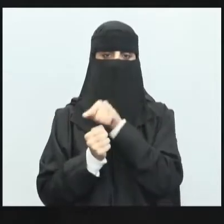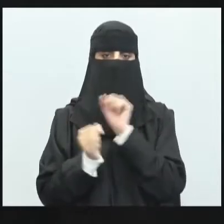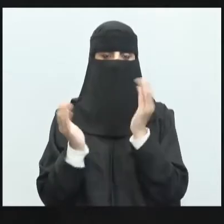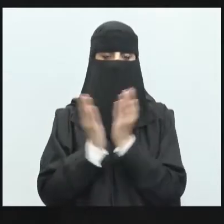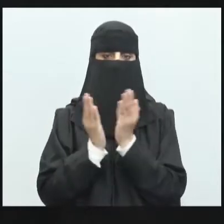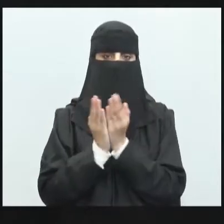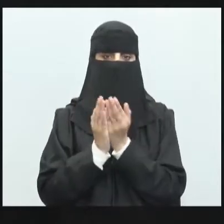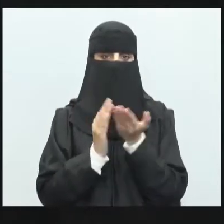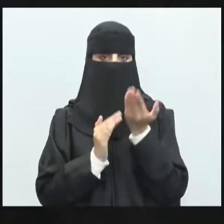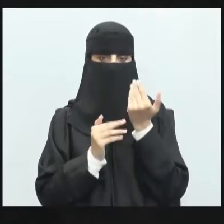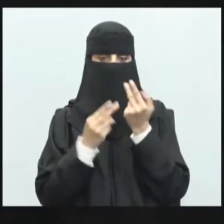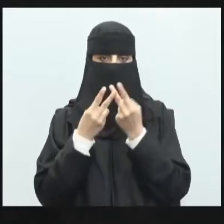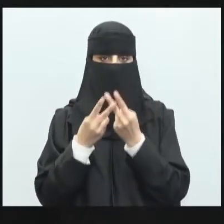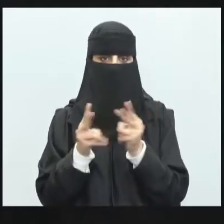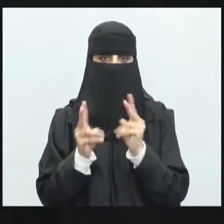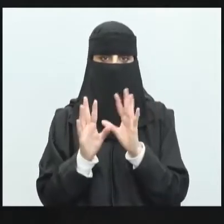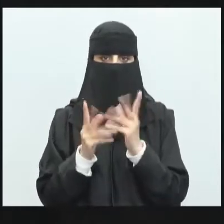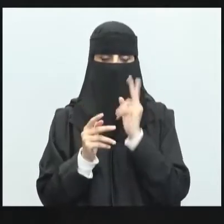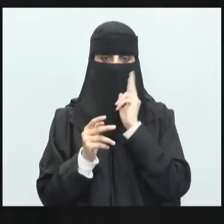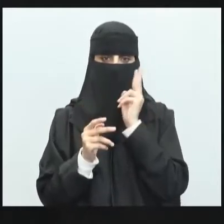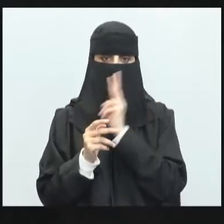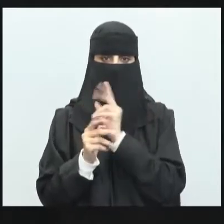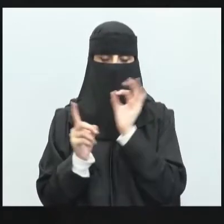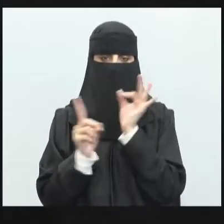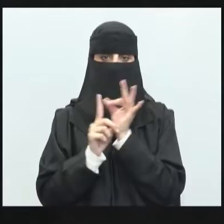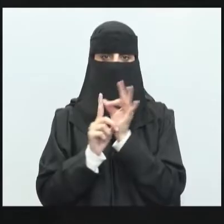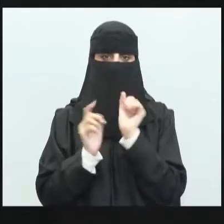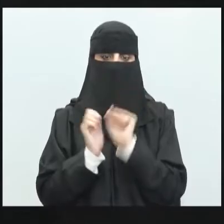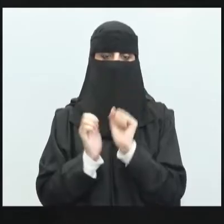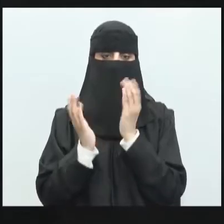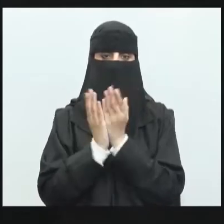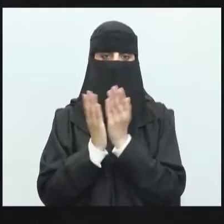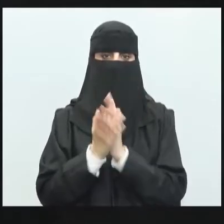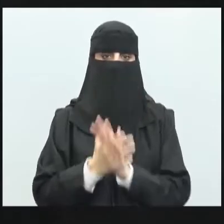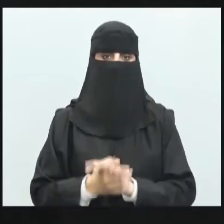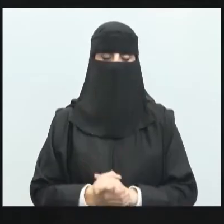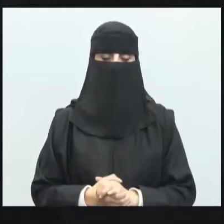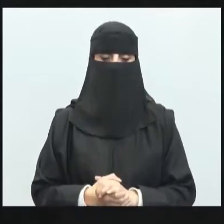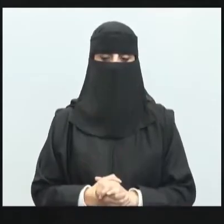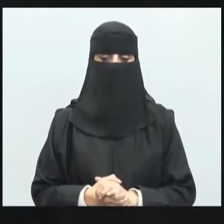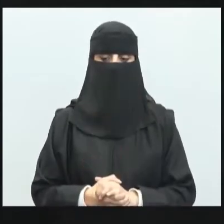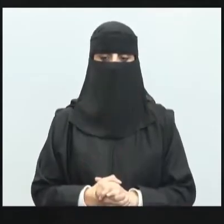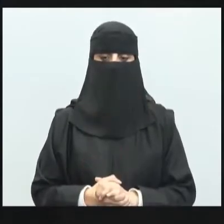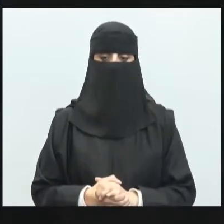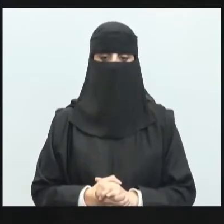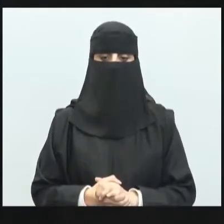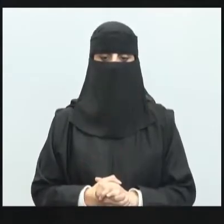وقبل ان ابدا في عرضها نتعرف سويا على اهم اهدافه وهي